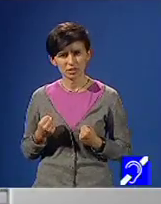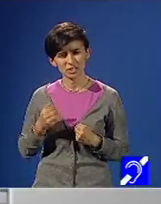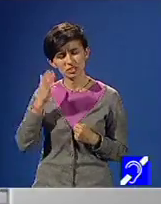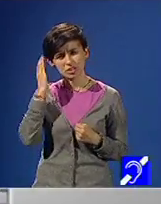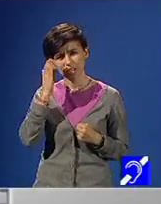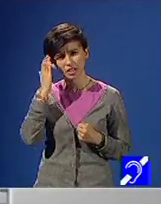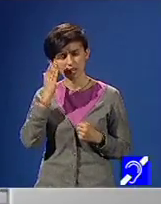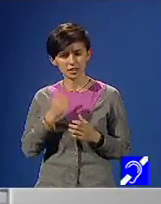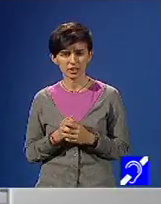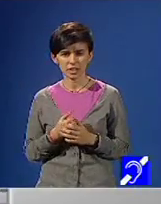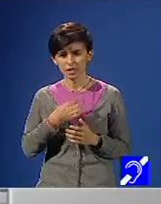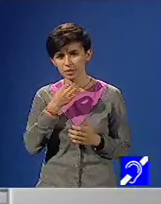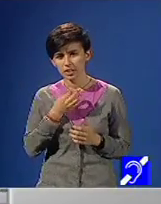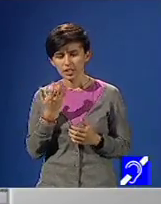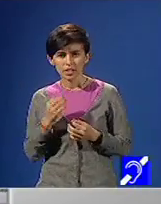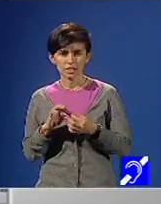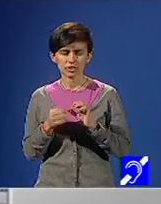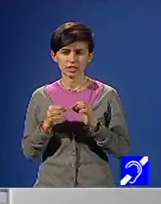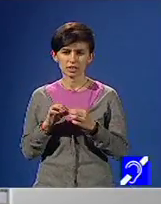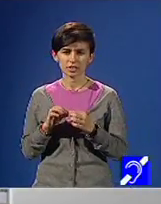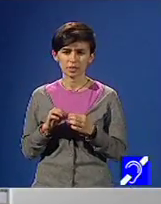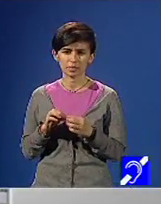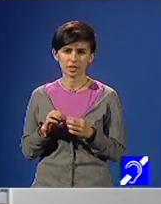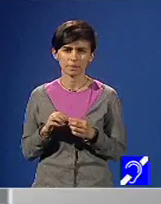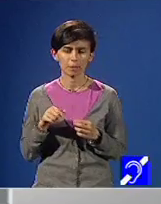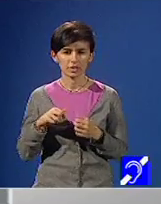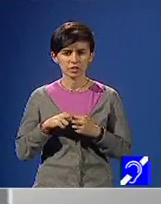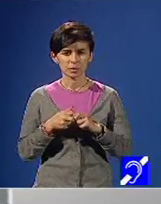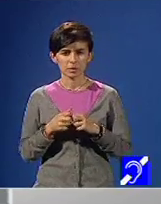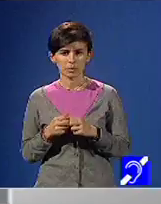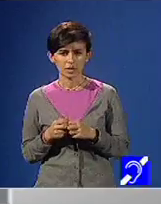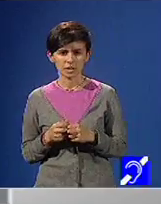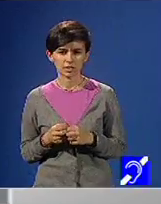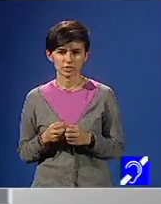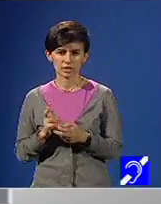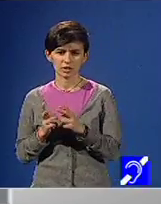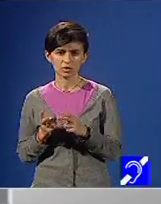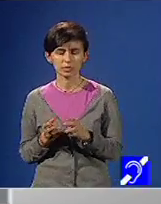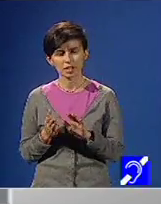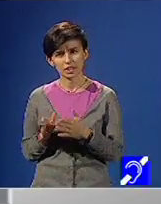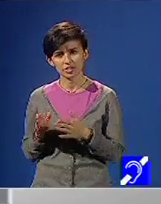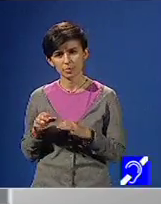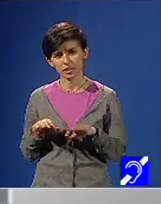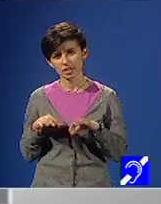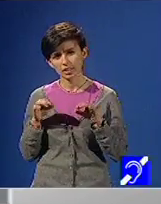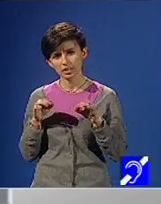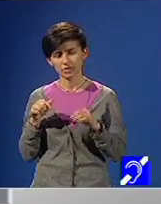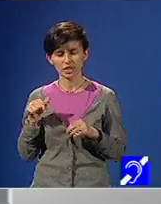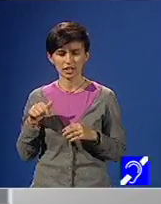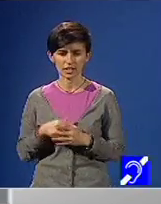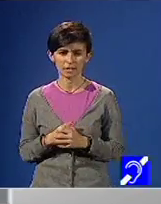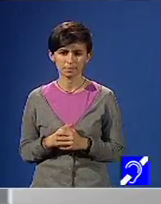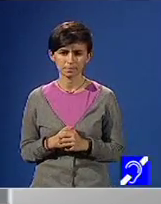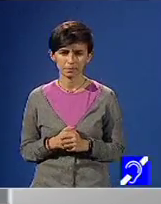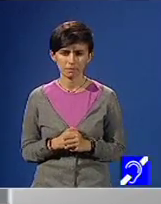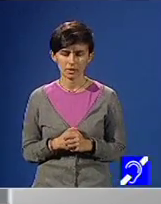este dislexia și cum începe identificarea ei? Mă bucur că ați început cu această întrebare.